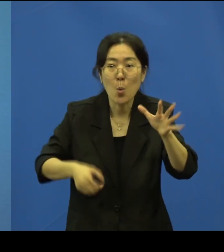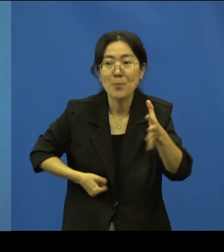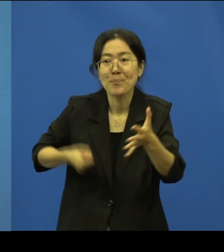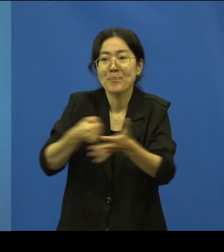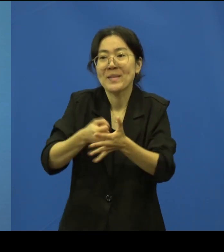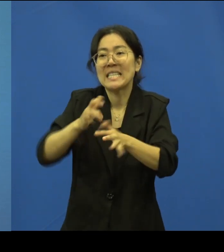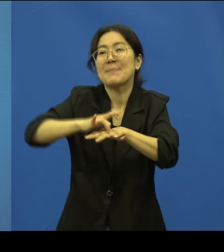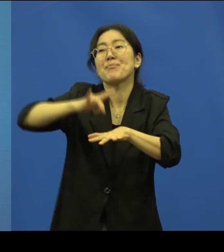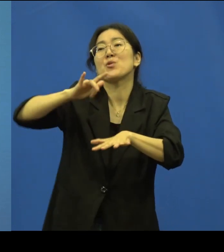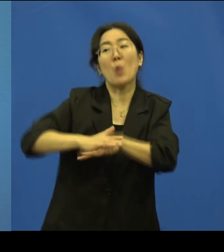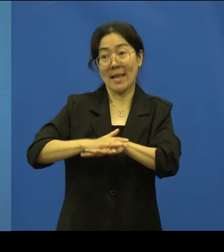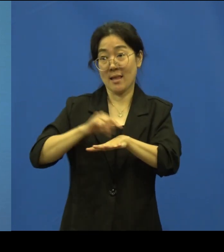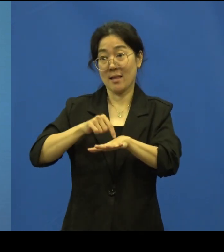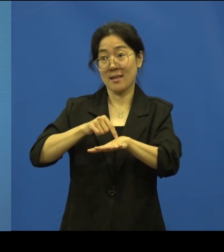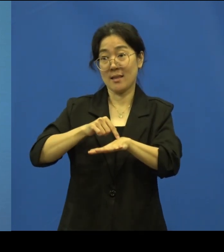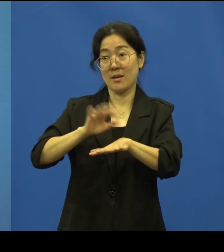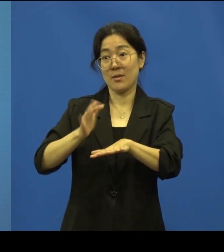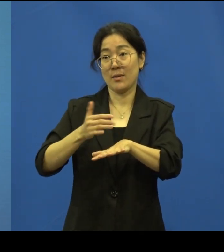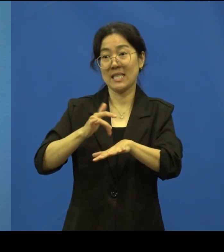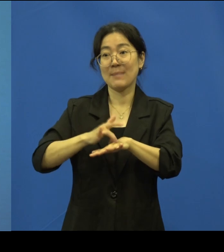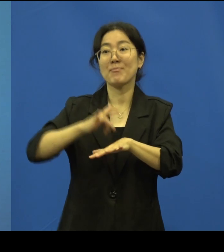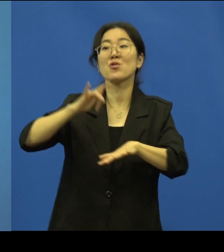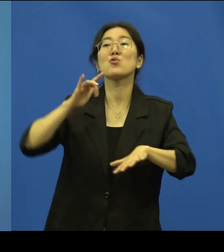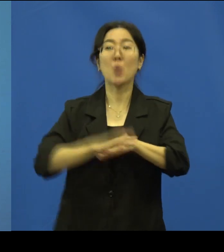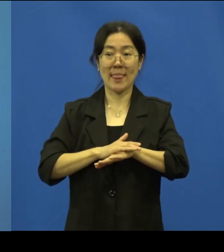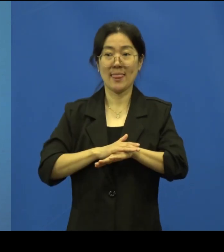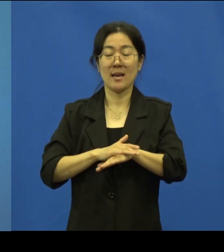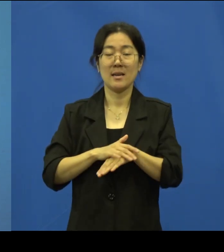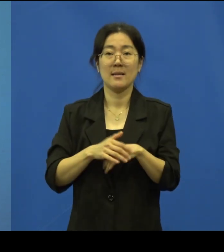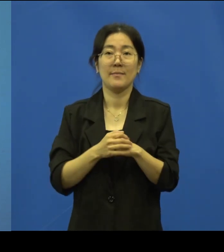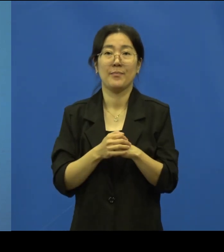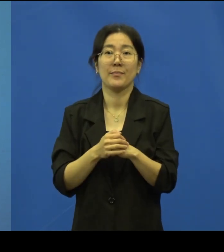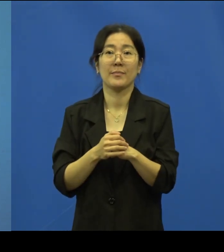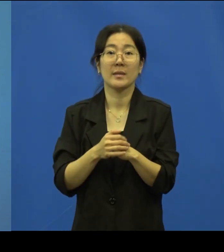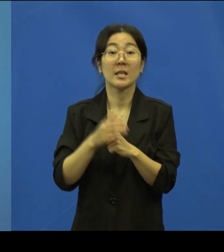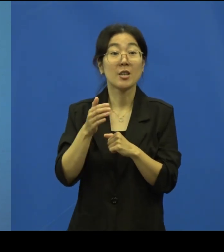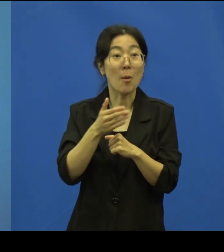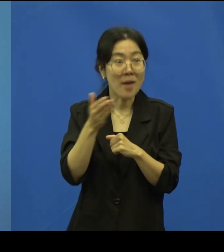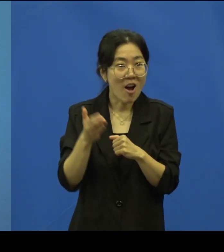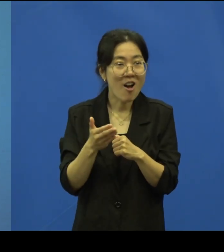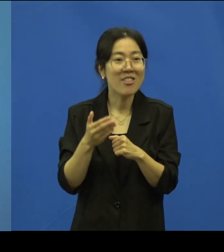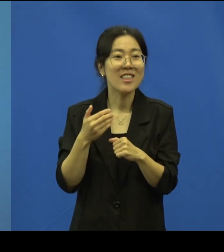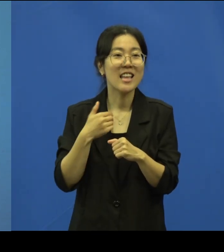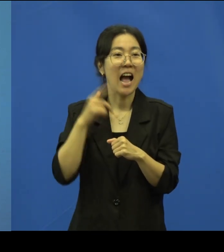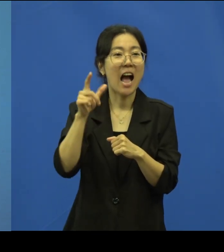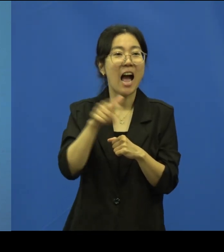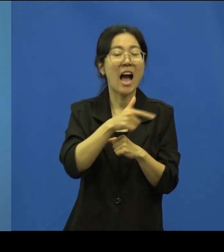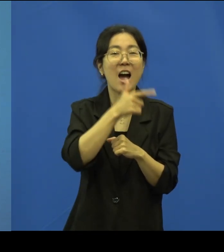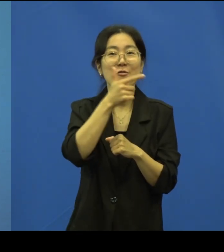염려에서 벗어나서 오늘 하루에 집중하는 유익을 얻게 됩니다.